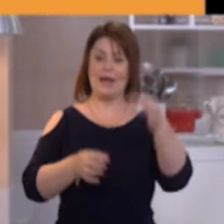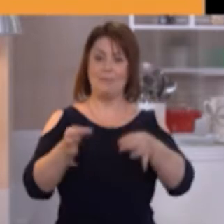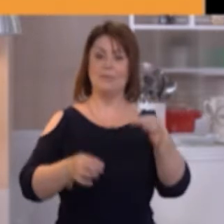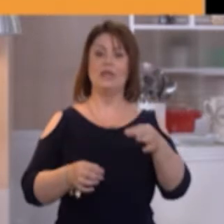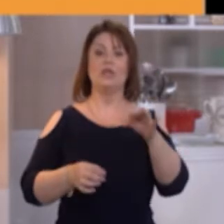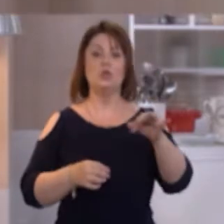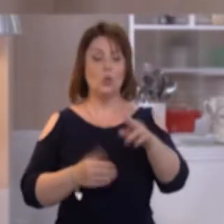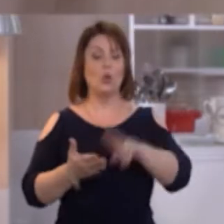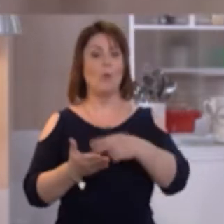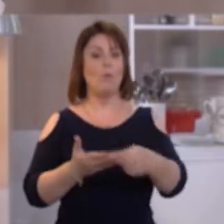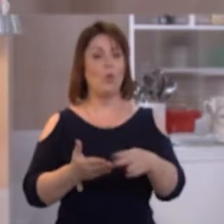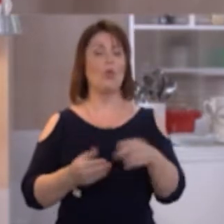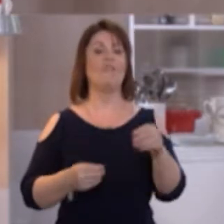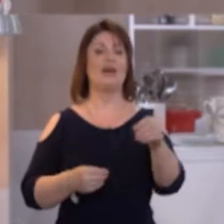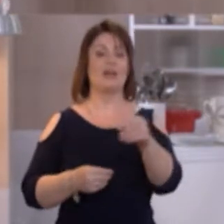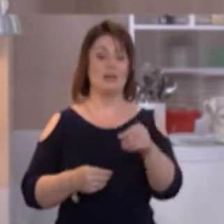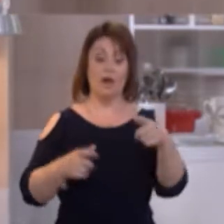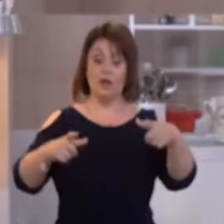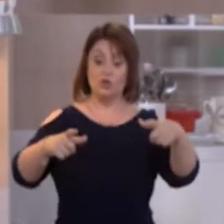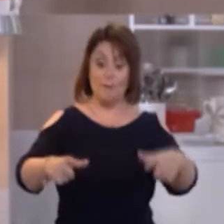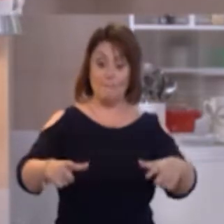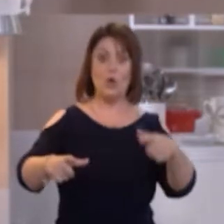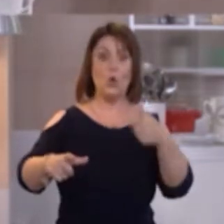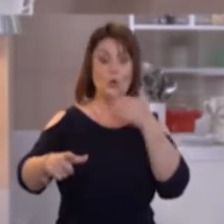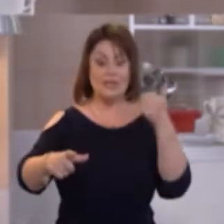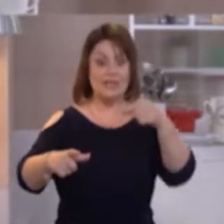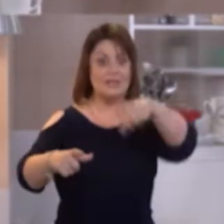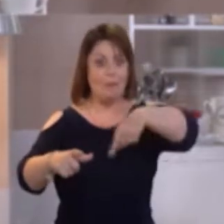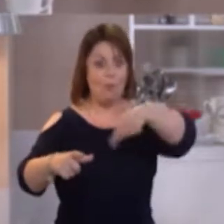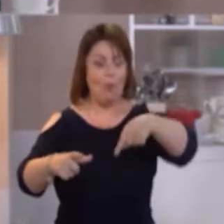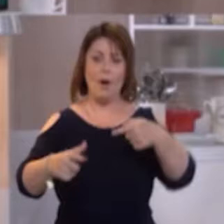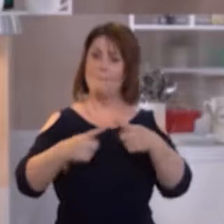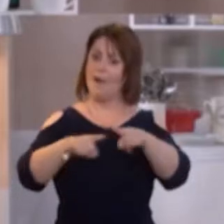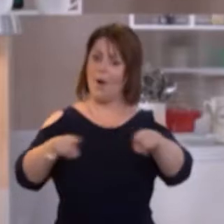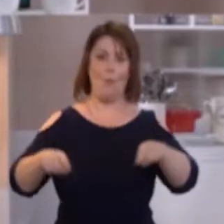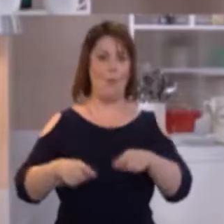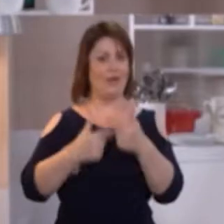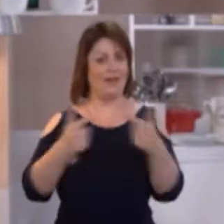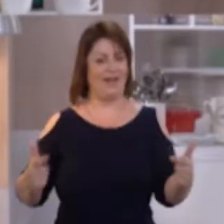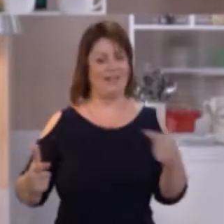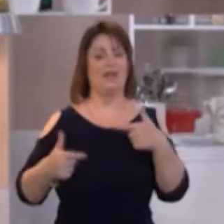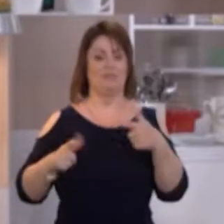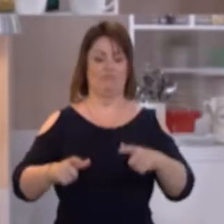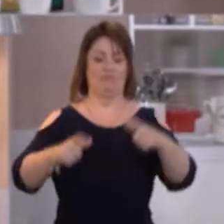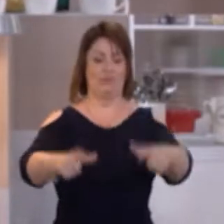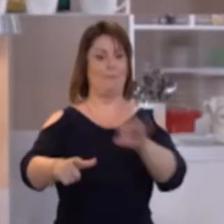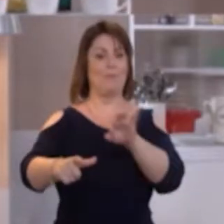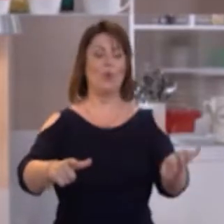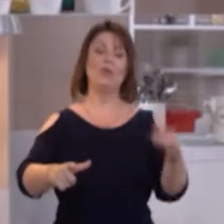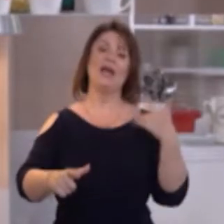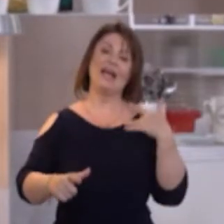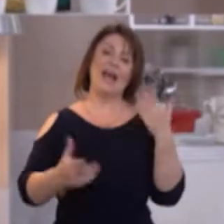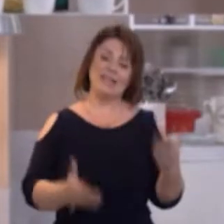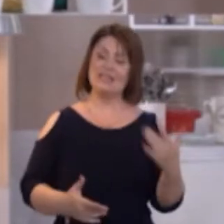farina. Signori, il ciambellone senza buco ma con un gran cuore è servito. Grazie per averci seguito, grazie. Facciamo a